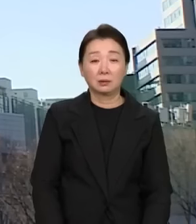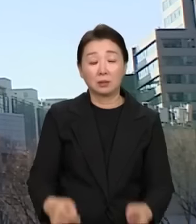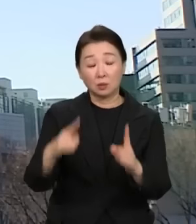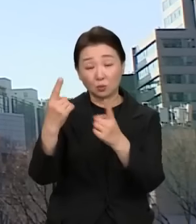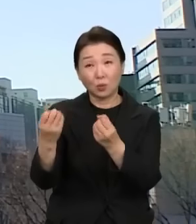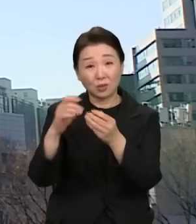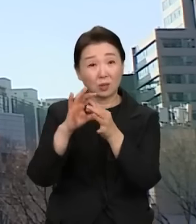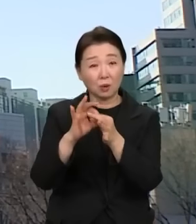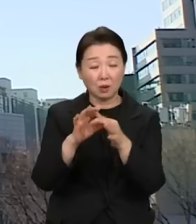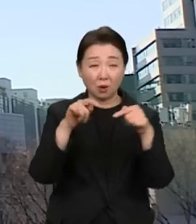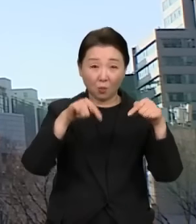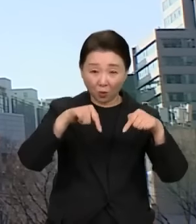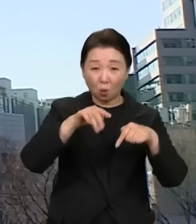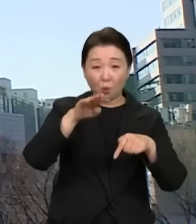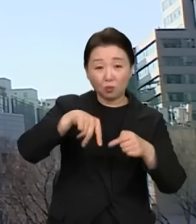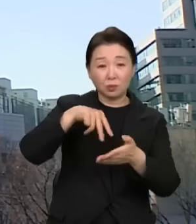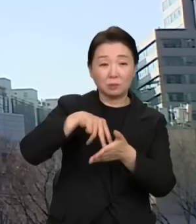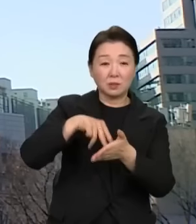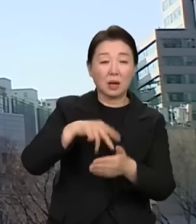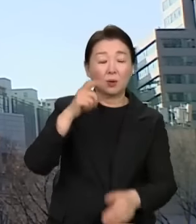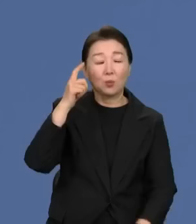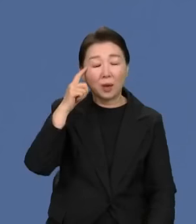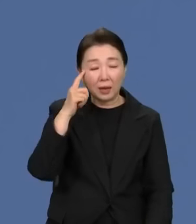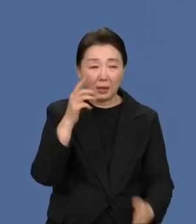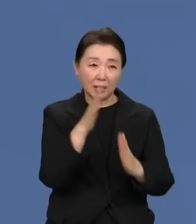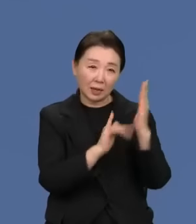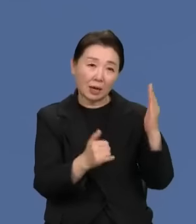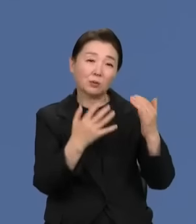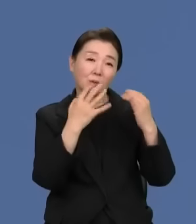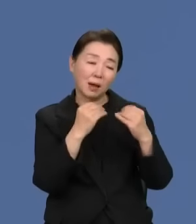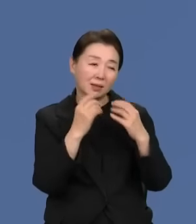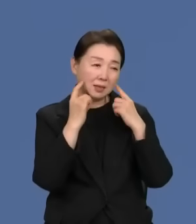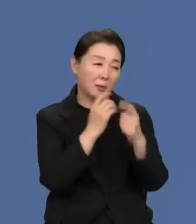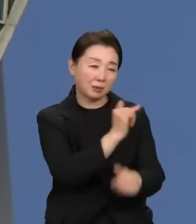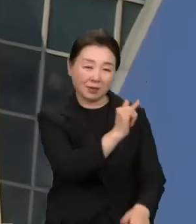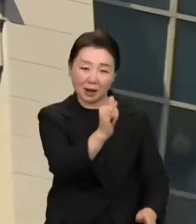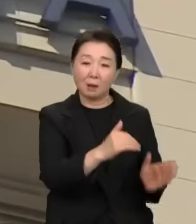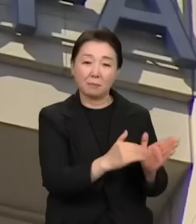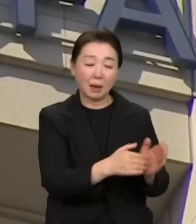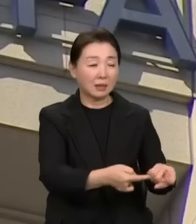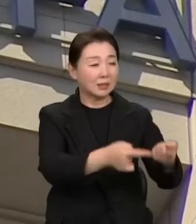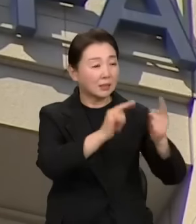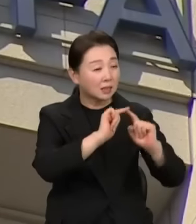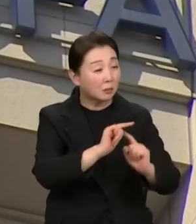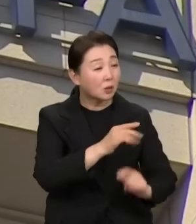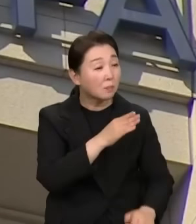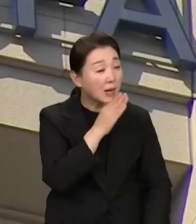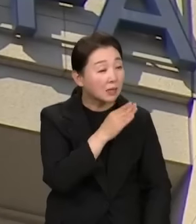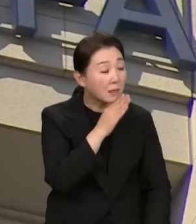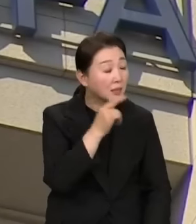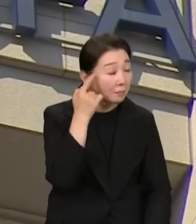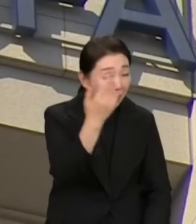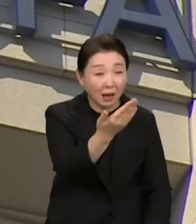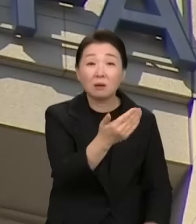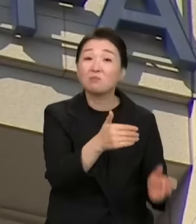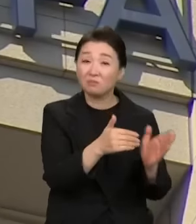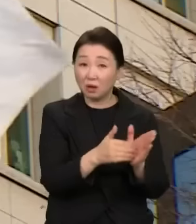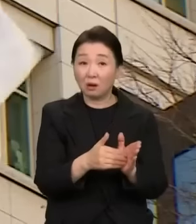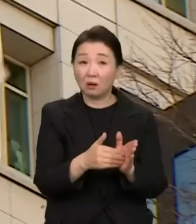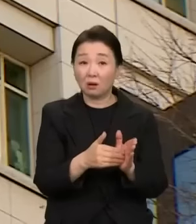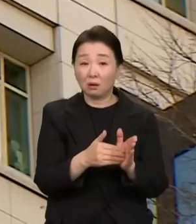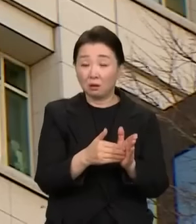앞두고 외교부 당국자는 최대한 많은 유가족에게 개별적으로 연락해 참석 의사를 파악했다고 했습니다.